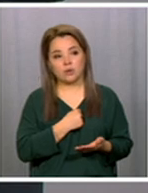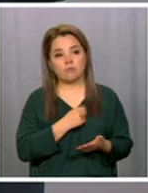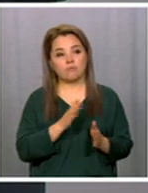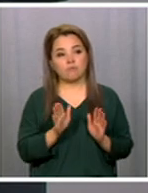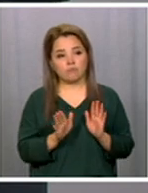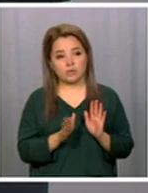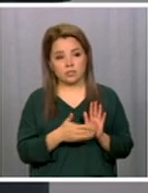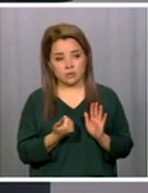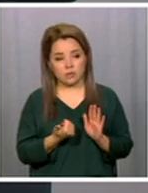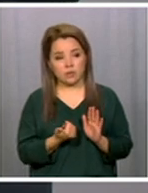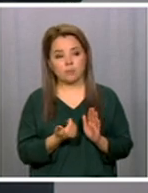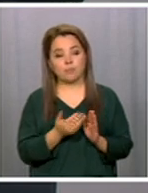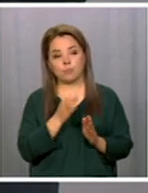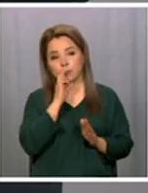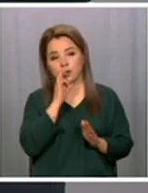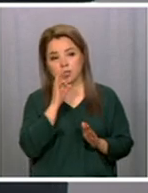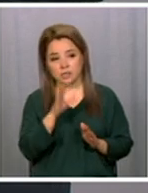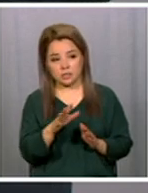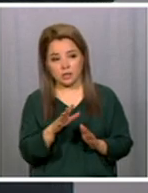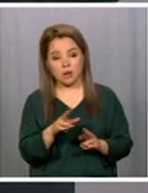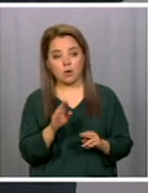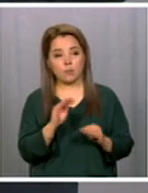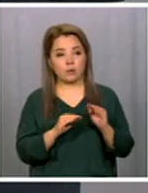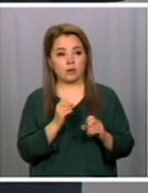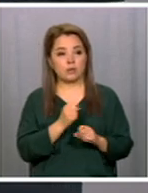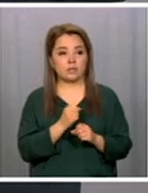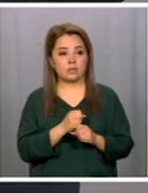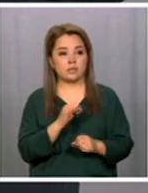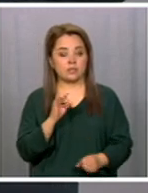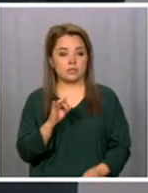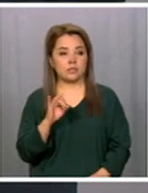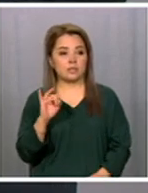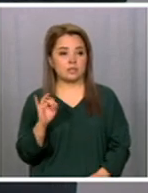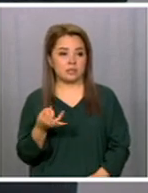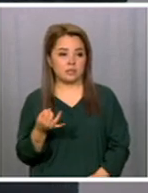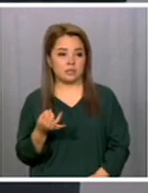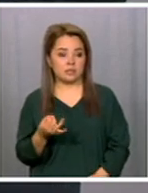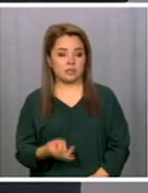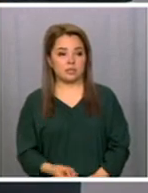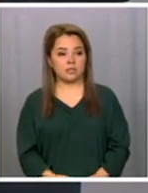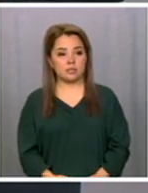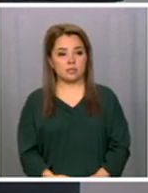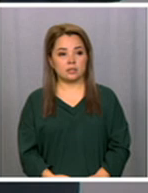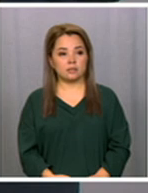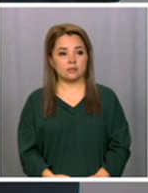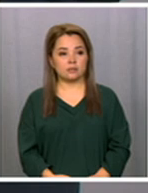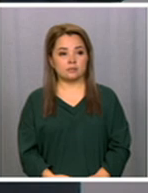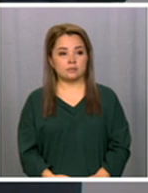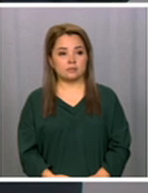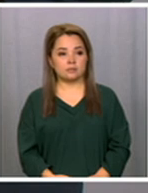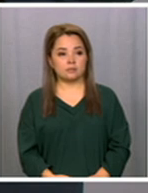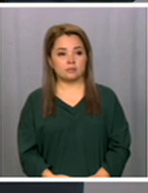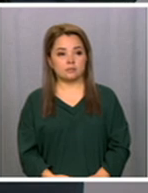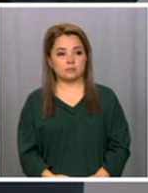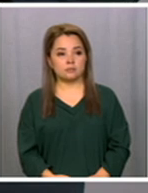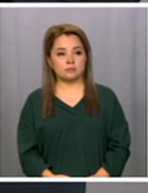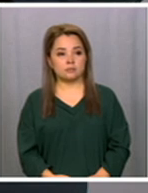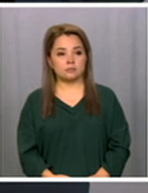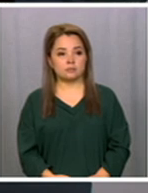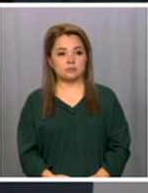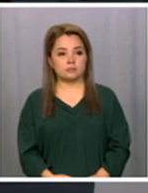«вызовите», «прости» образованы с помощью суффикса и его варианта, и